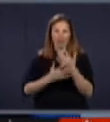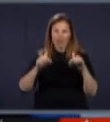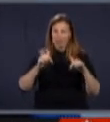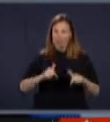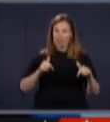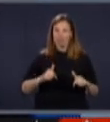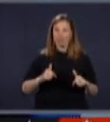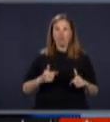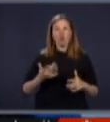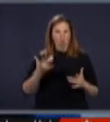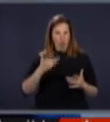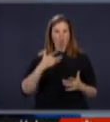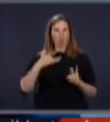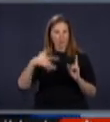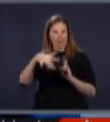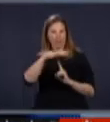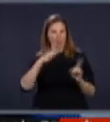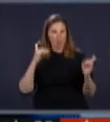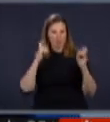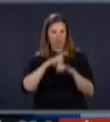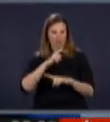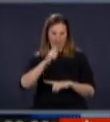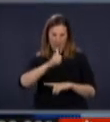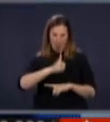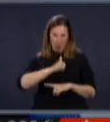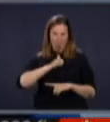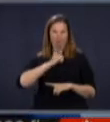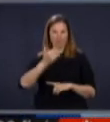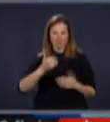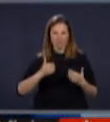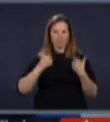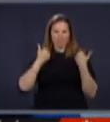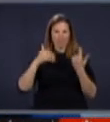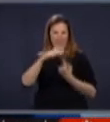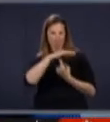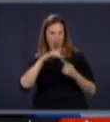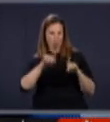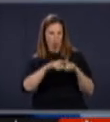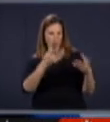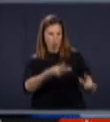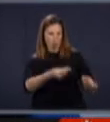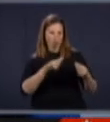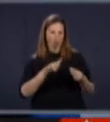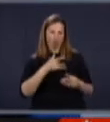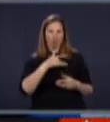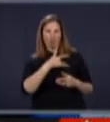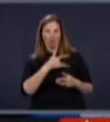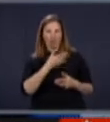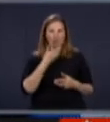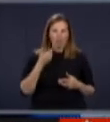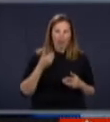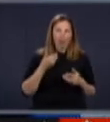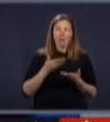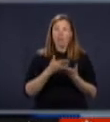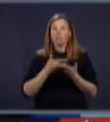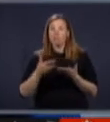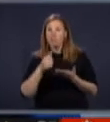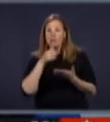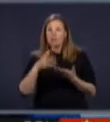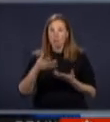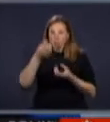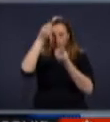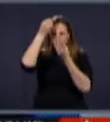On est très conscient de ça. On le vit nous-mêmes. Et on va vous revenir avec une définition claire, ce qui sera permis, pas permis, des exemples de